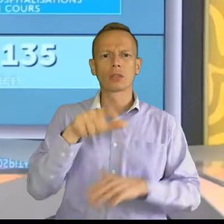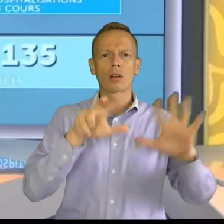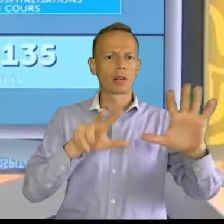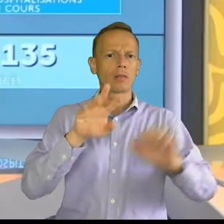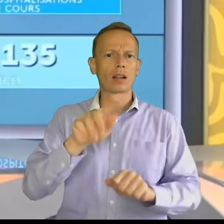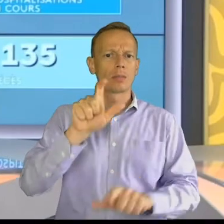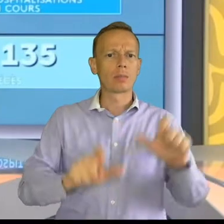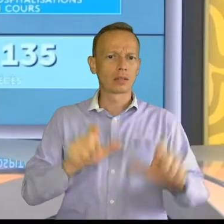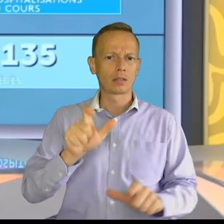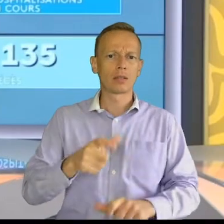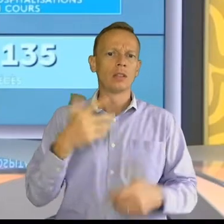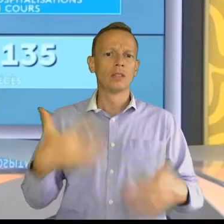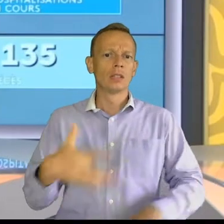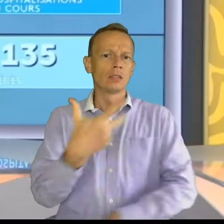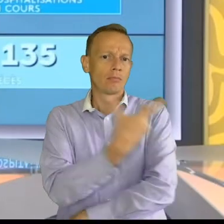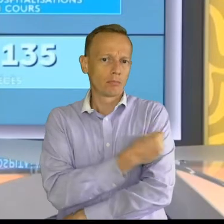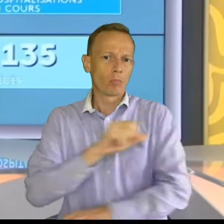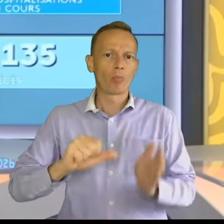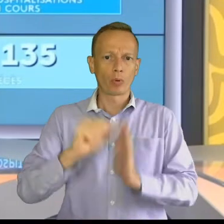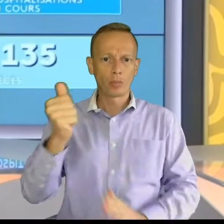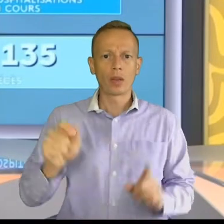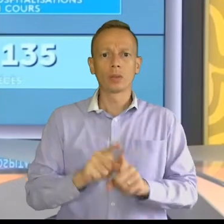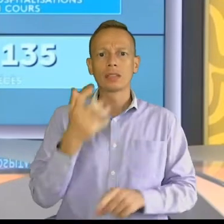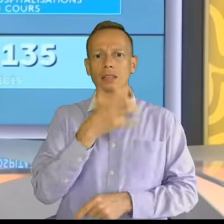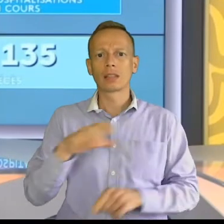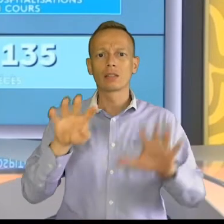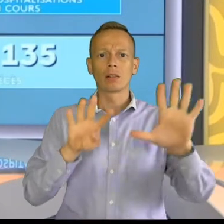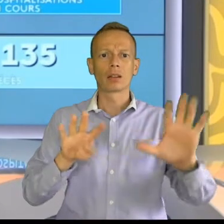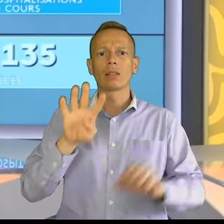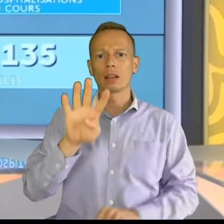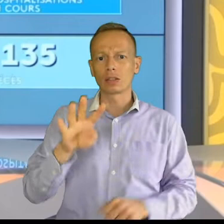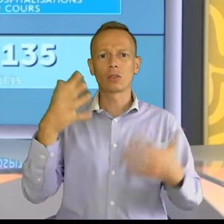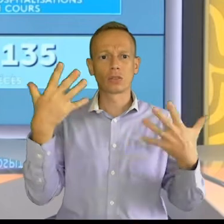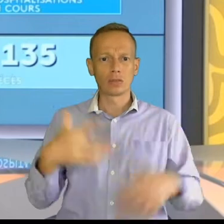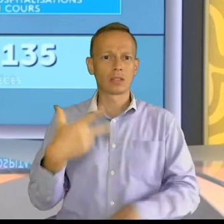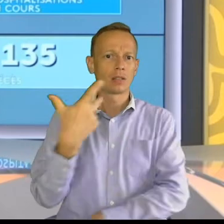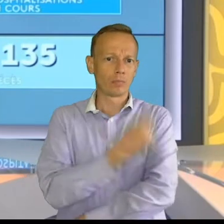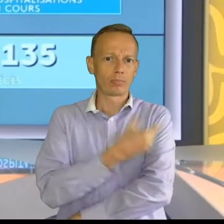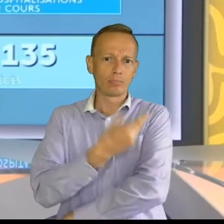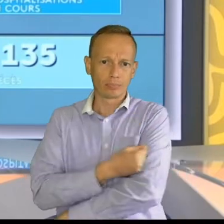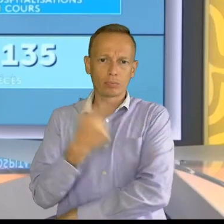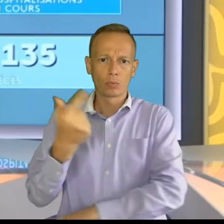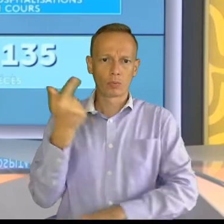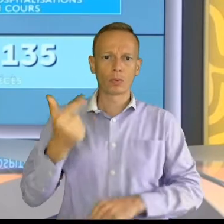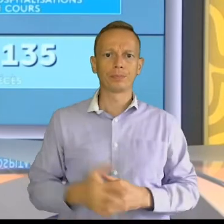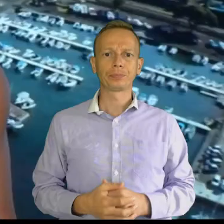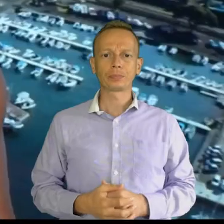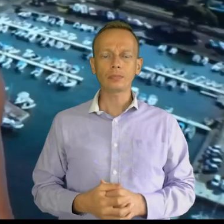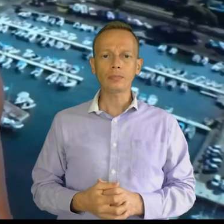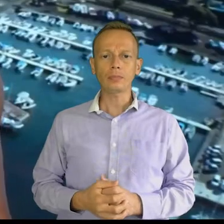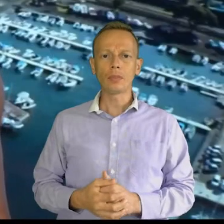se poursuit. 3284 personnes ayant reçu la première injection et 594 ayant reçu